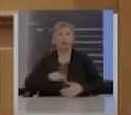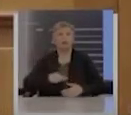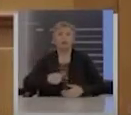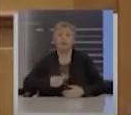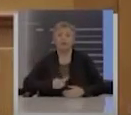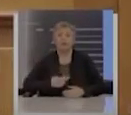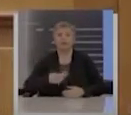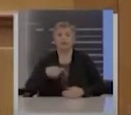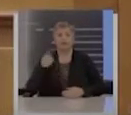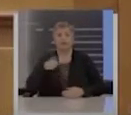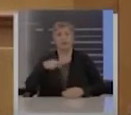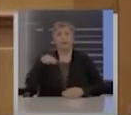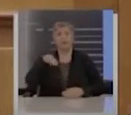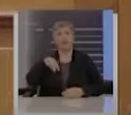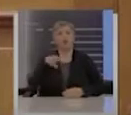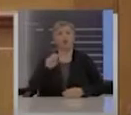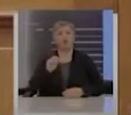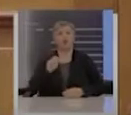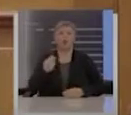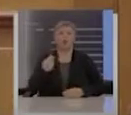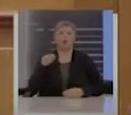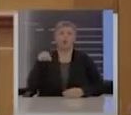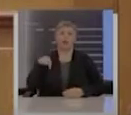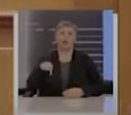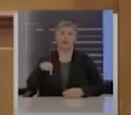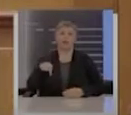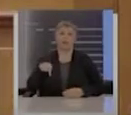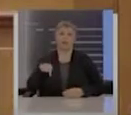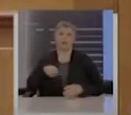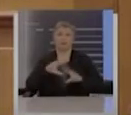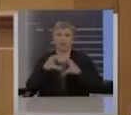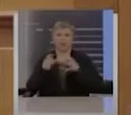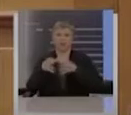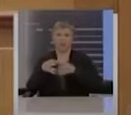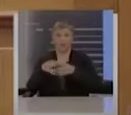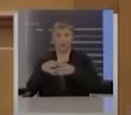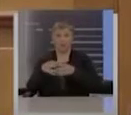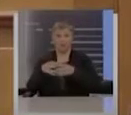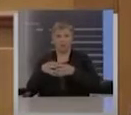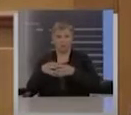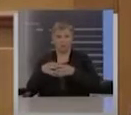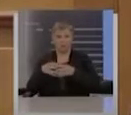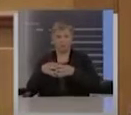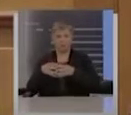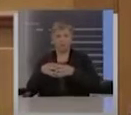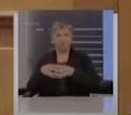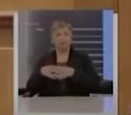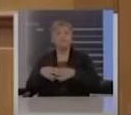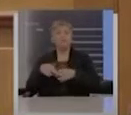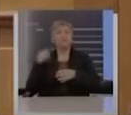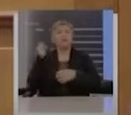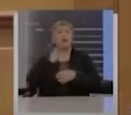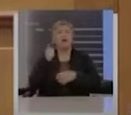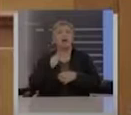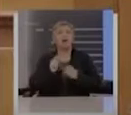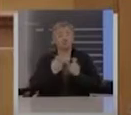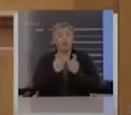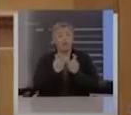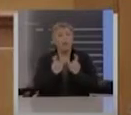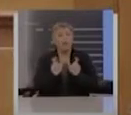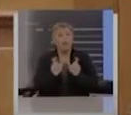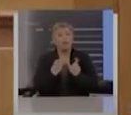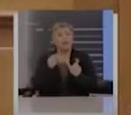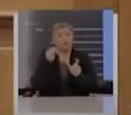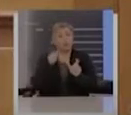transgender και το Q από το queer. Το ακρονίμιο αυτό είναι ιδιαίτερα σημαντικό όσον